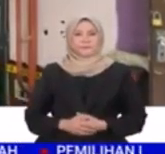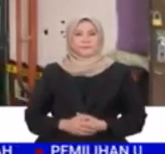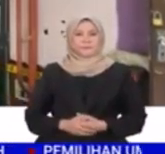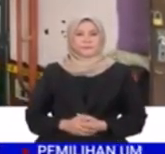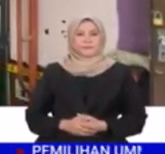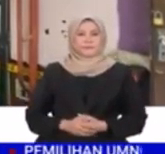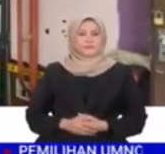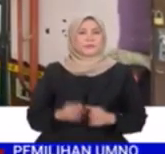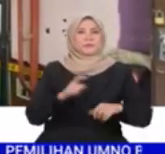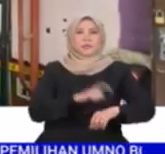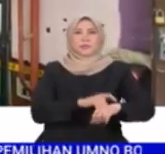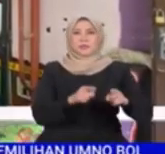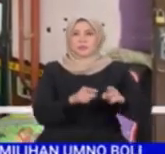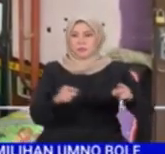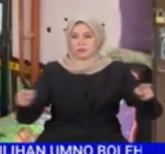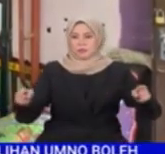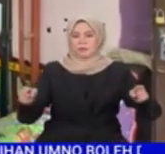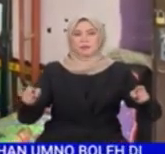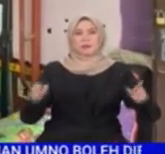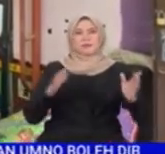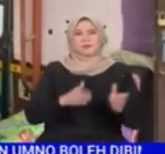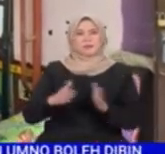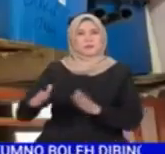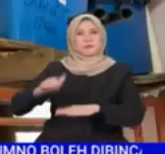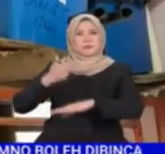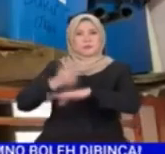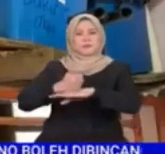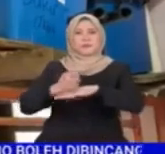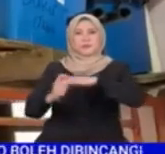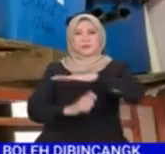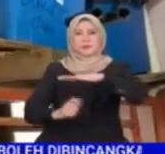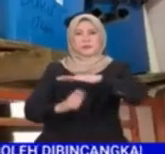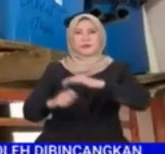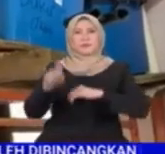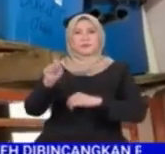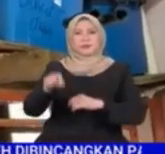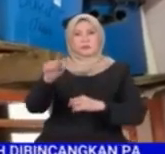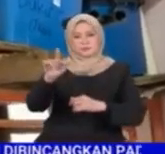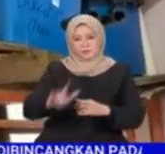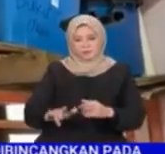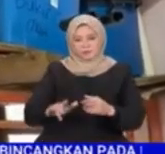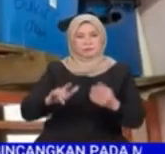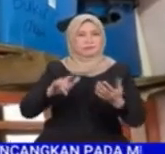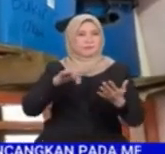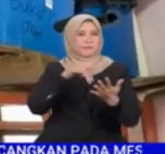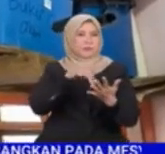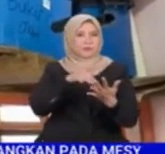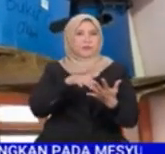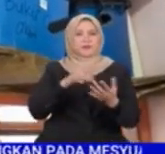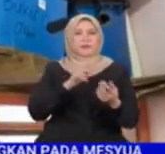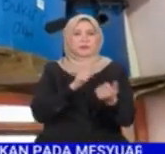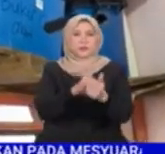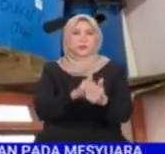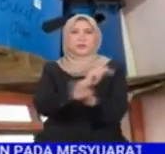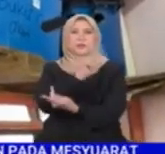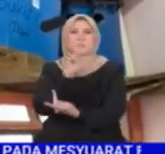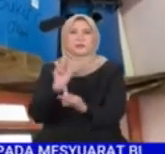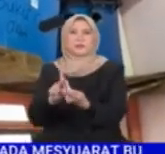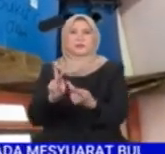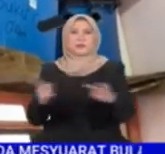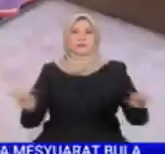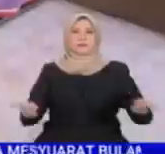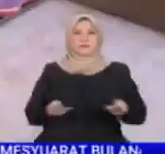Mengulas langkah jangka panjang, beliau berkata pelan pembinaan tabika kemas perlu mesra pembelajaran dan mengikut kesesuaian kawasan.